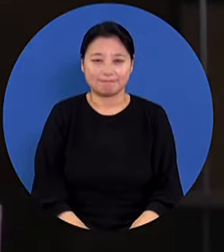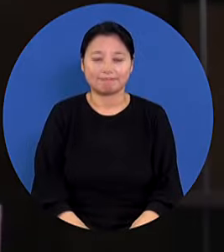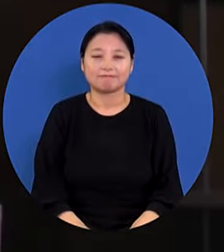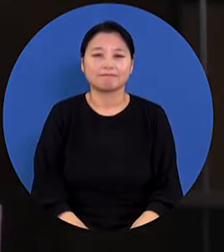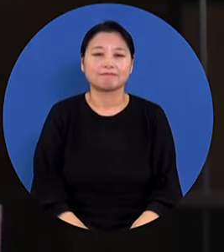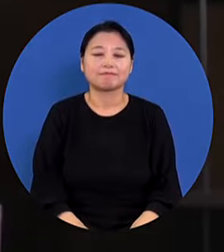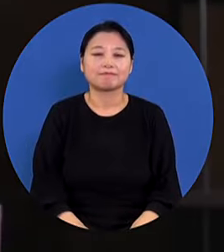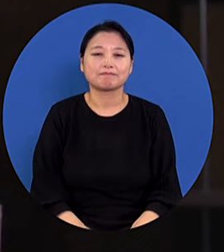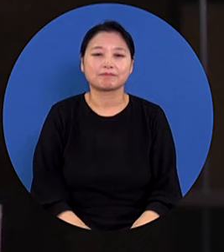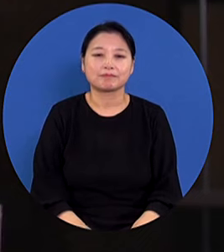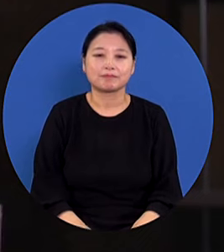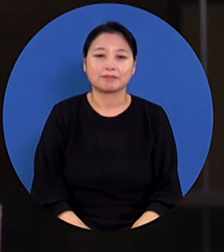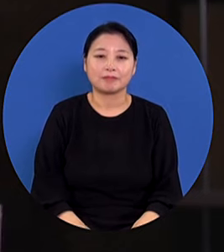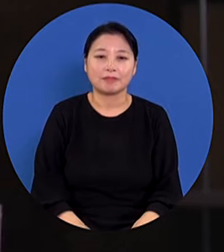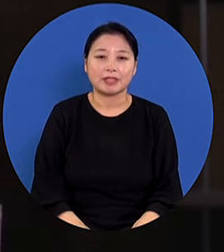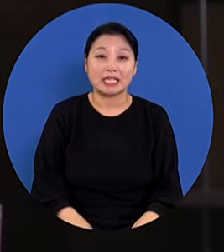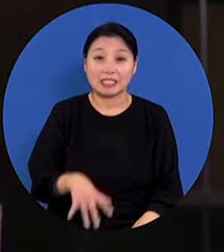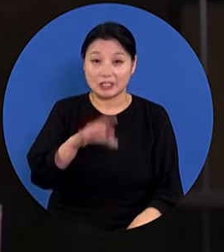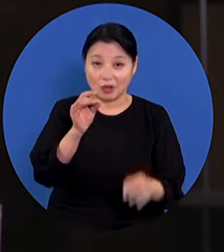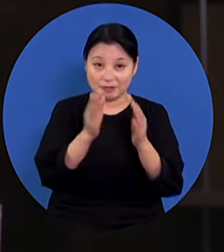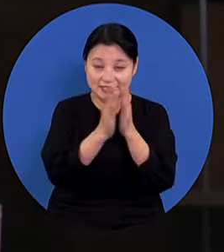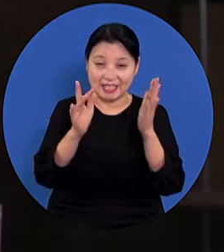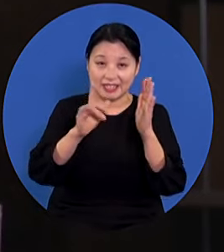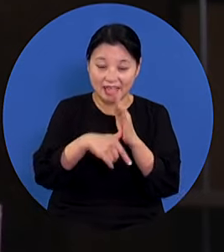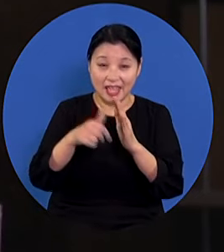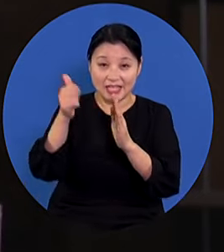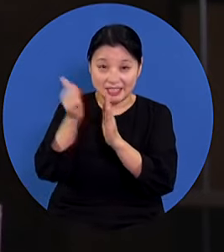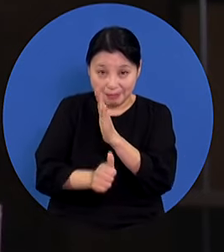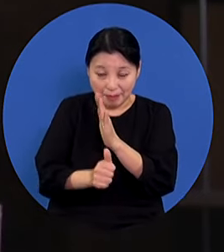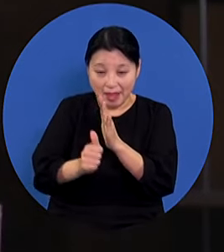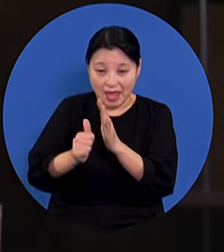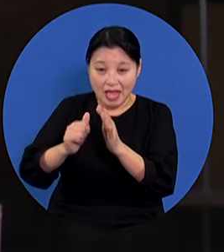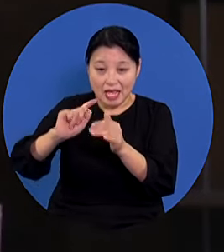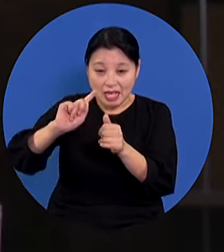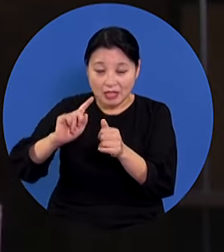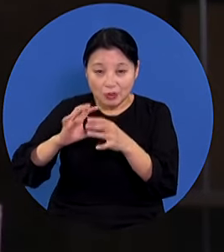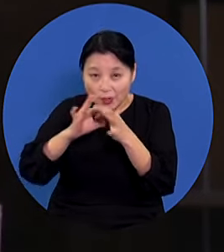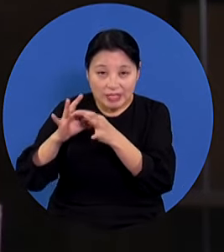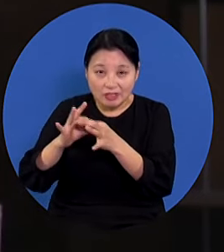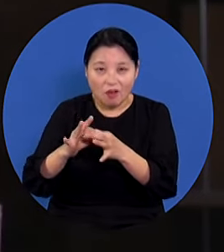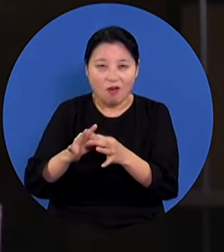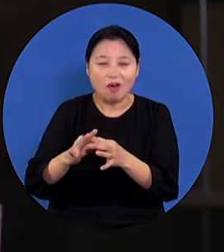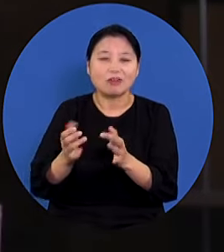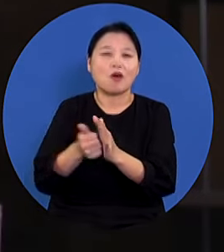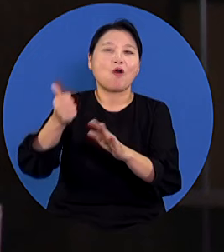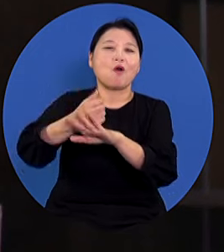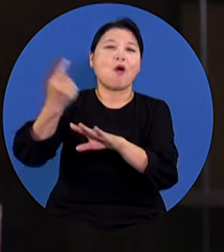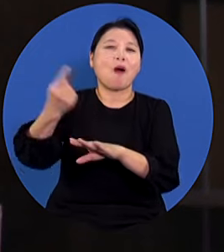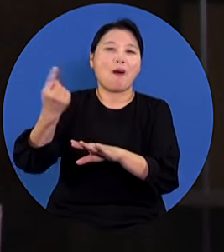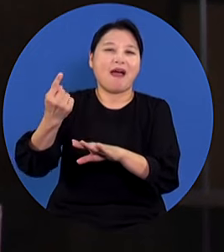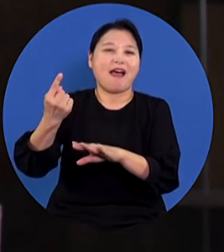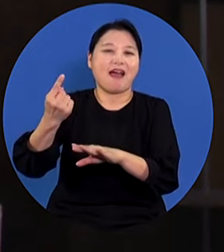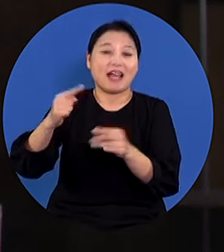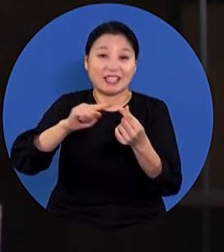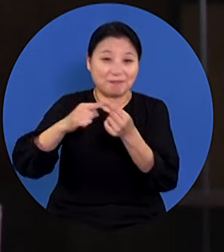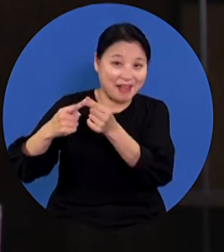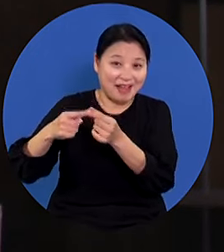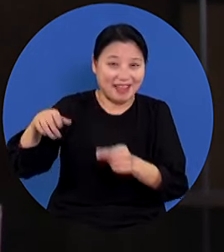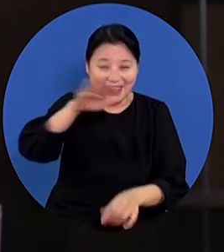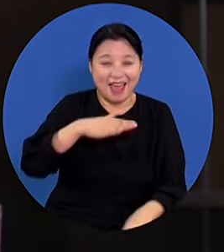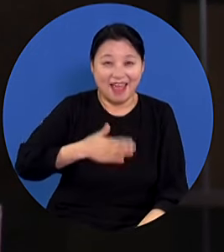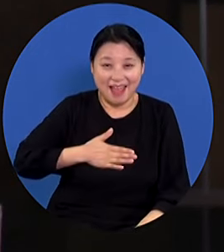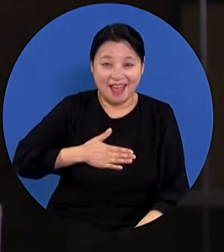네, 오늘 제가 시작하면서도 실패는 성공의 어머니다라는 격언 우리 모두 압니다라고